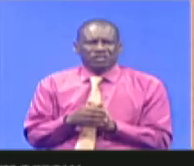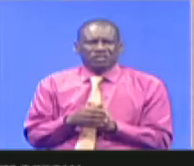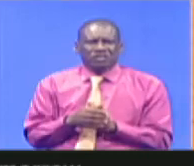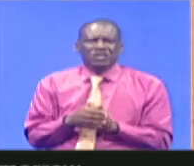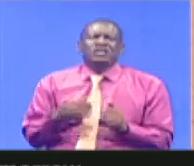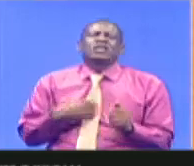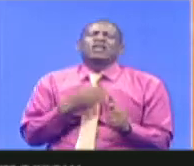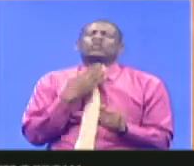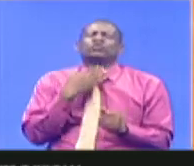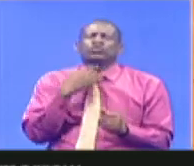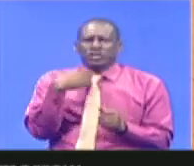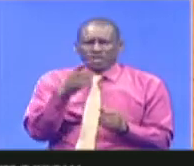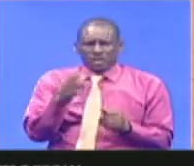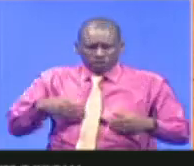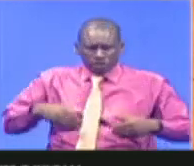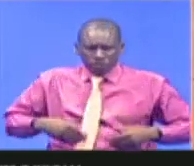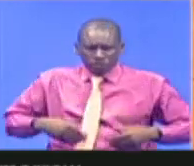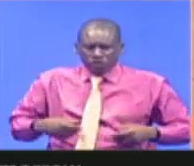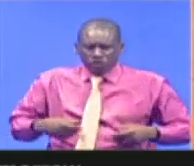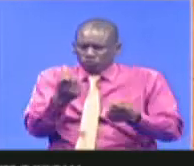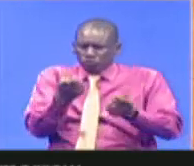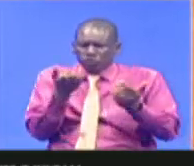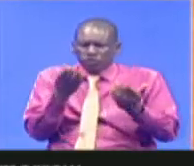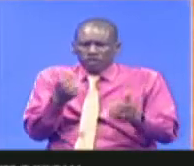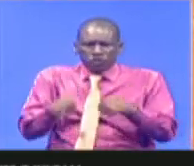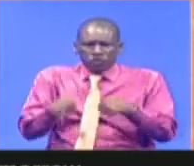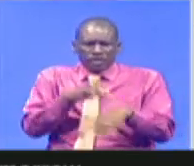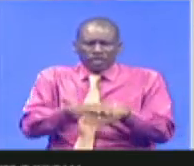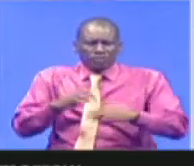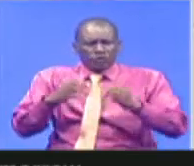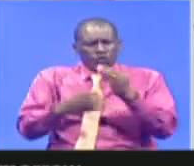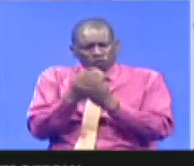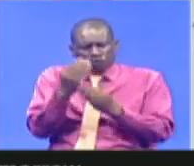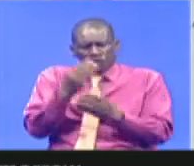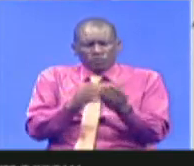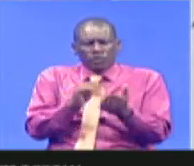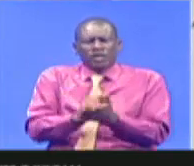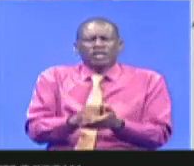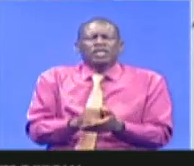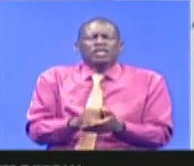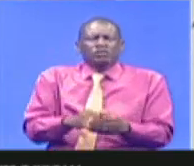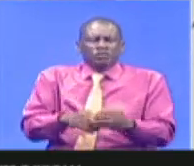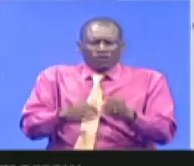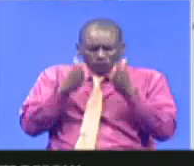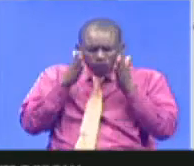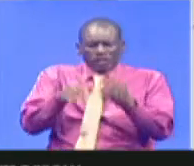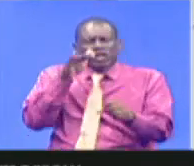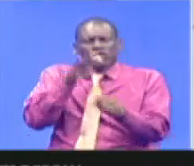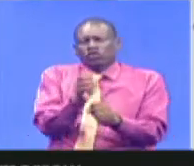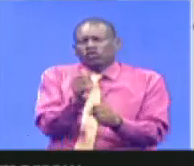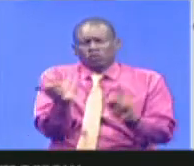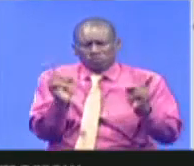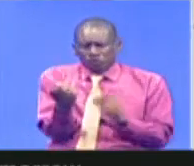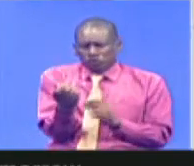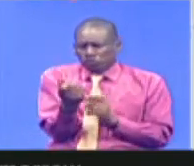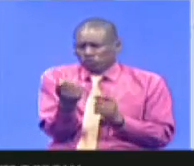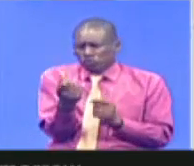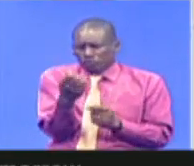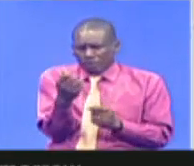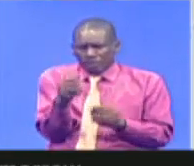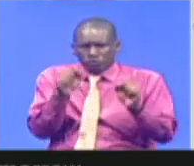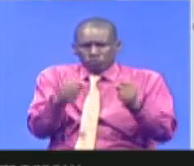Ningewaambia ile kidogo unapata unaridhika nayo kidogo, sitake pesa mingi. Hiyo kidogo hiyo inaweza